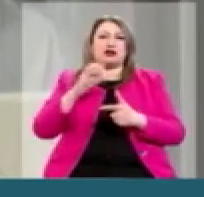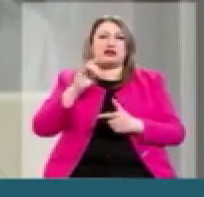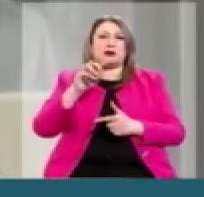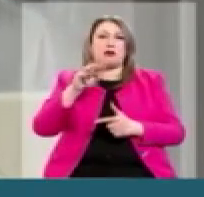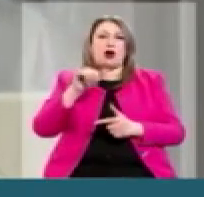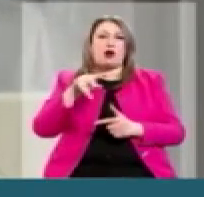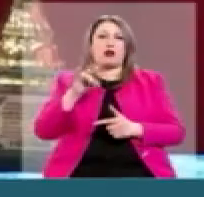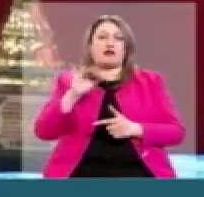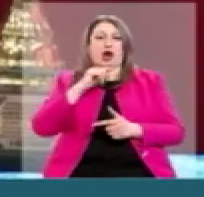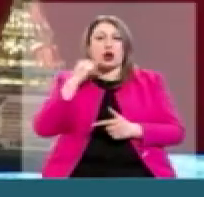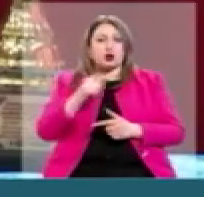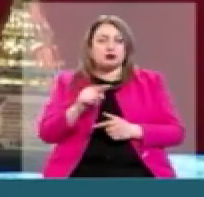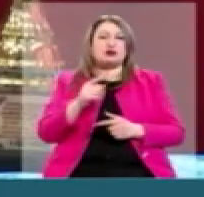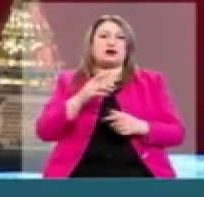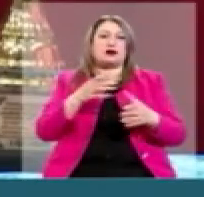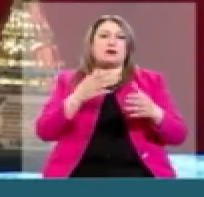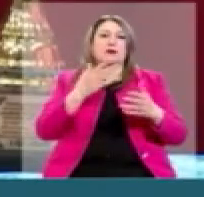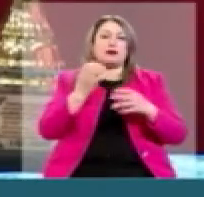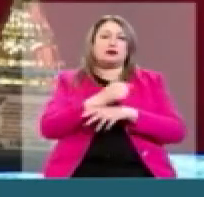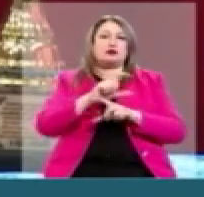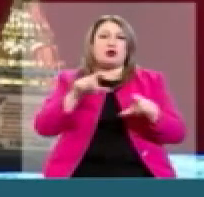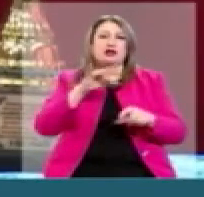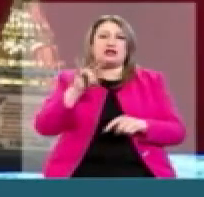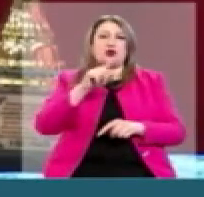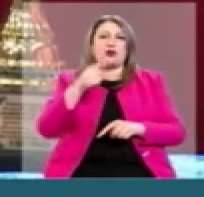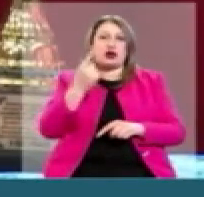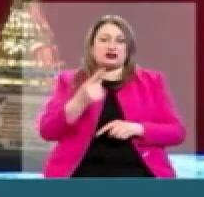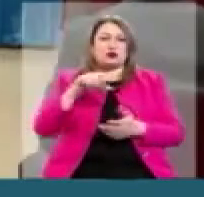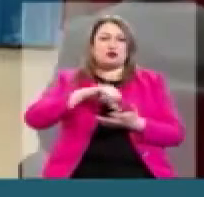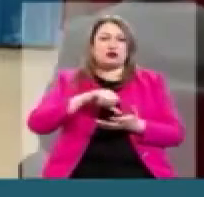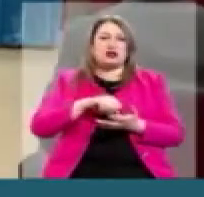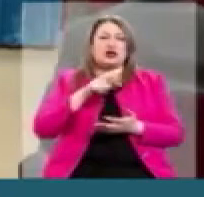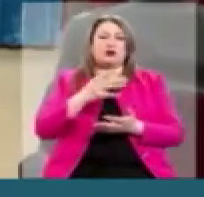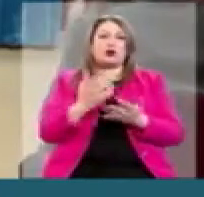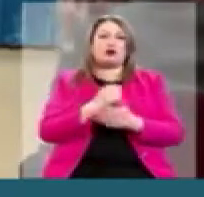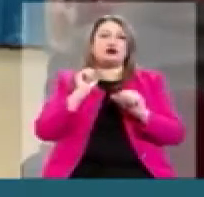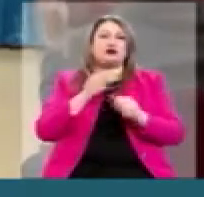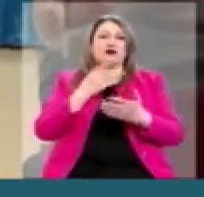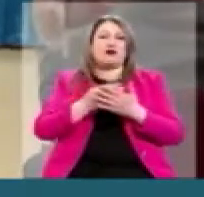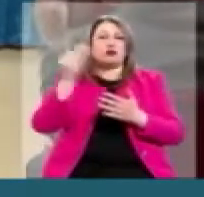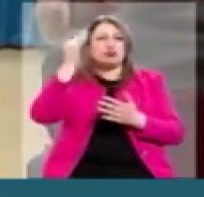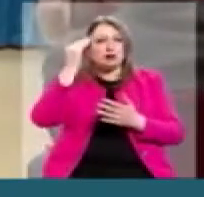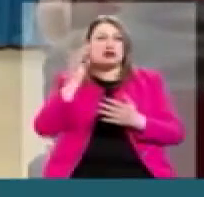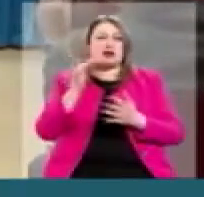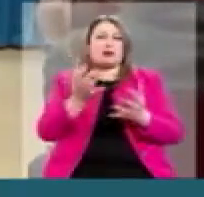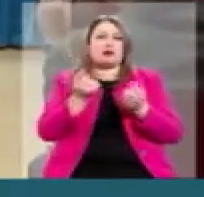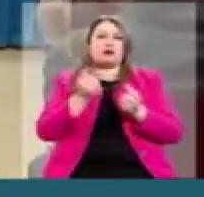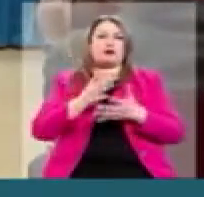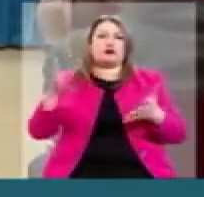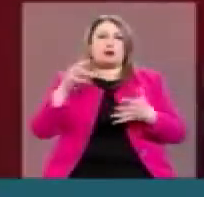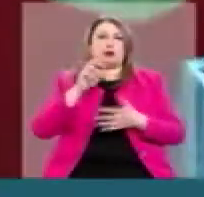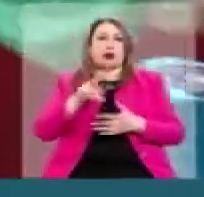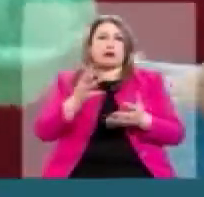Сырбая Мауленова. В русской лиге победили дебатеры из школы лицея номер один. Участники, которым удалось защитить свою точку зрения и набрать высокие